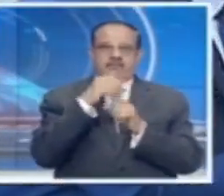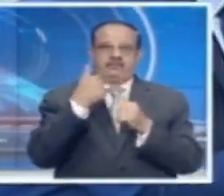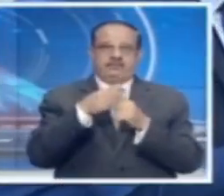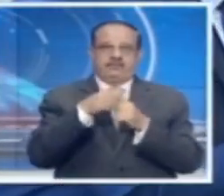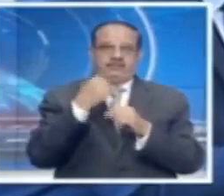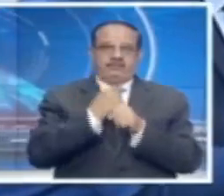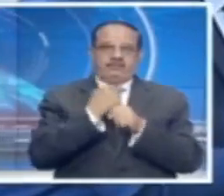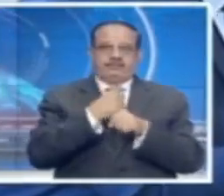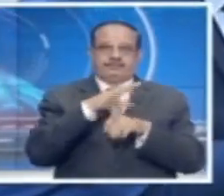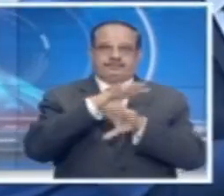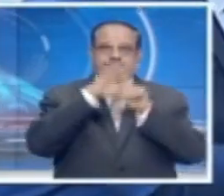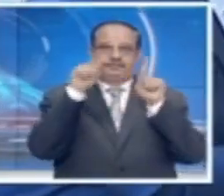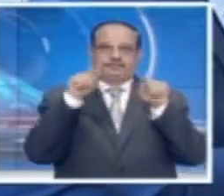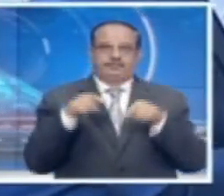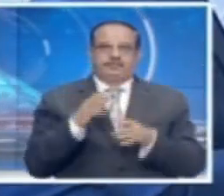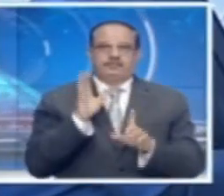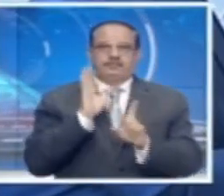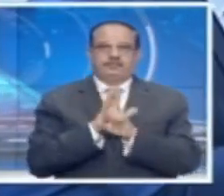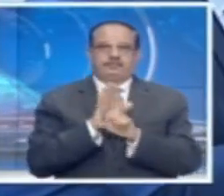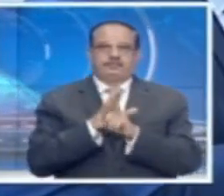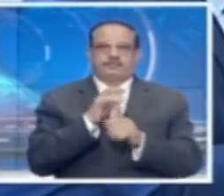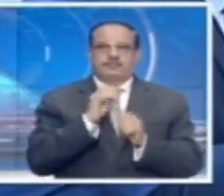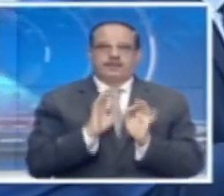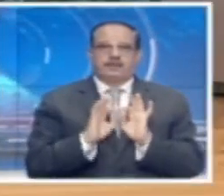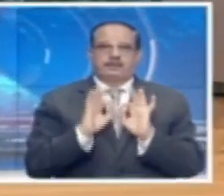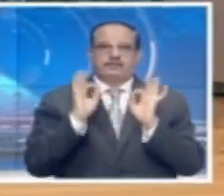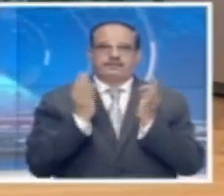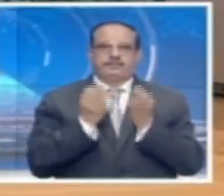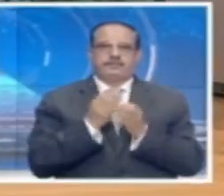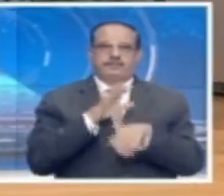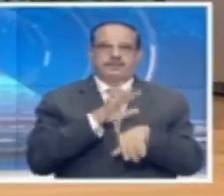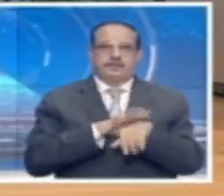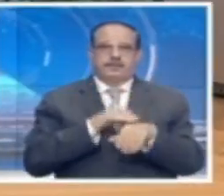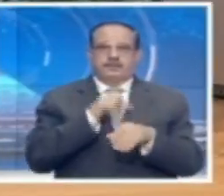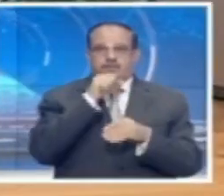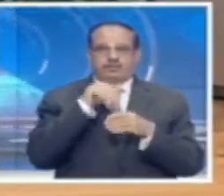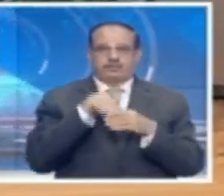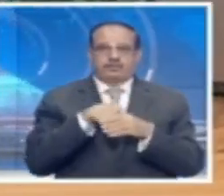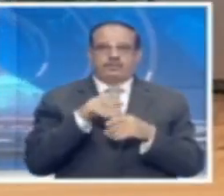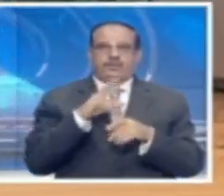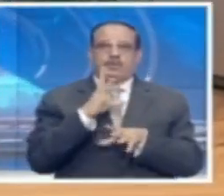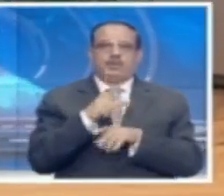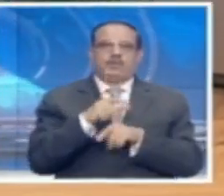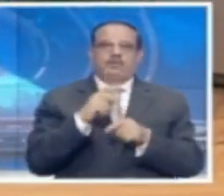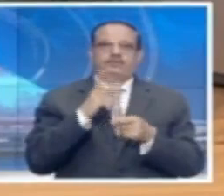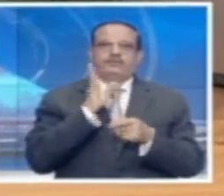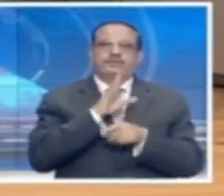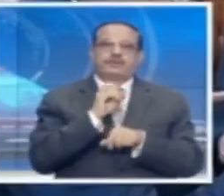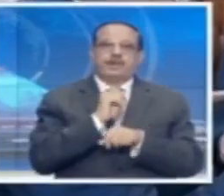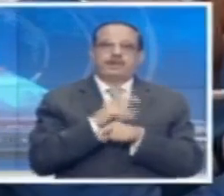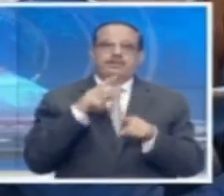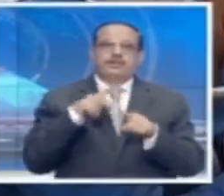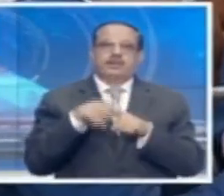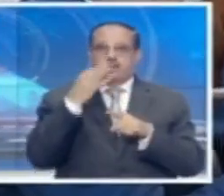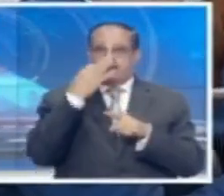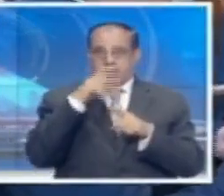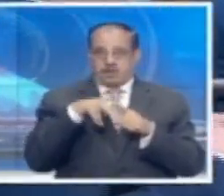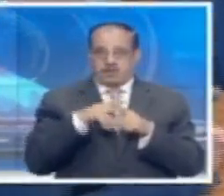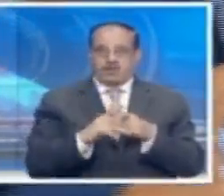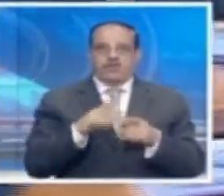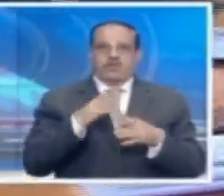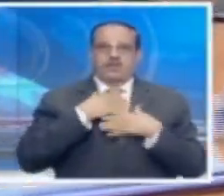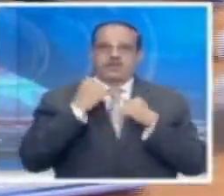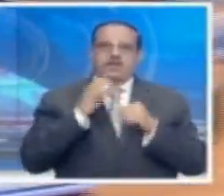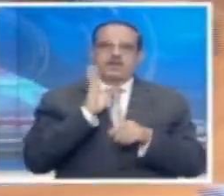الرئيس باستكمال جهود زيادة تغطية مظلة الحماية الاجتماعية وتطوير منظومة التعليم الفني وقطاعي